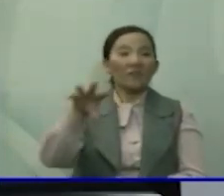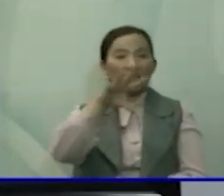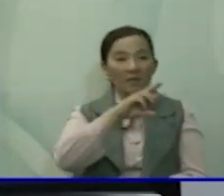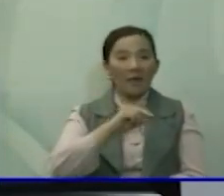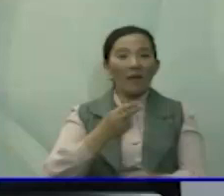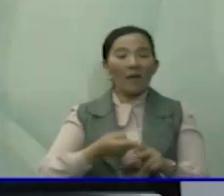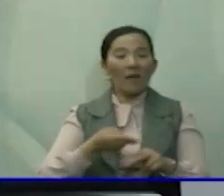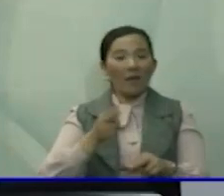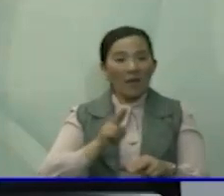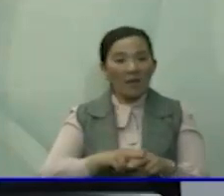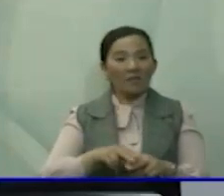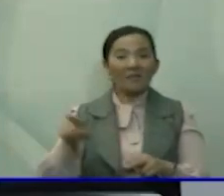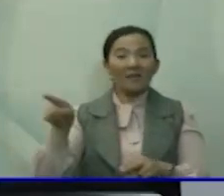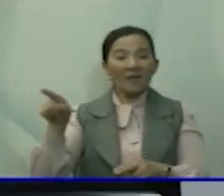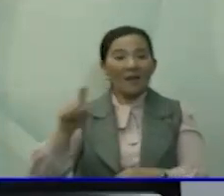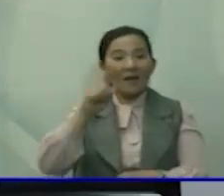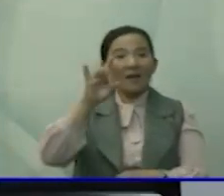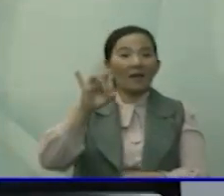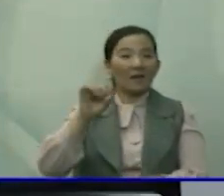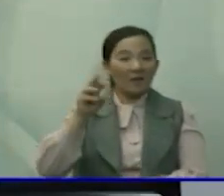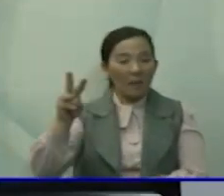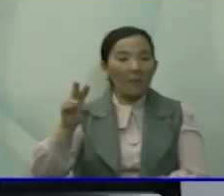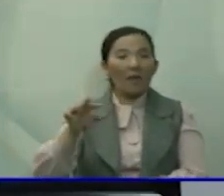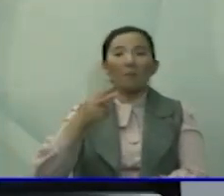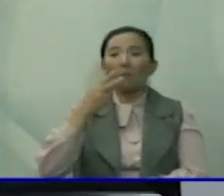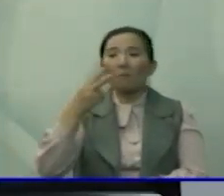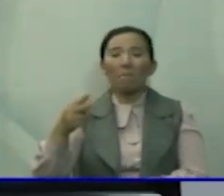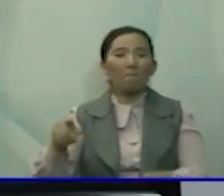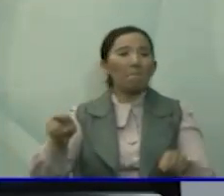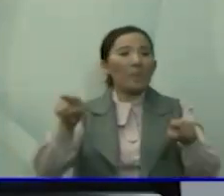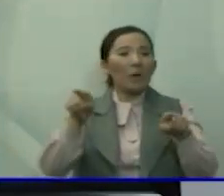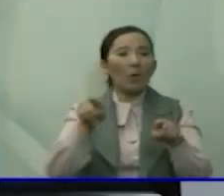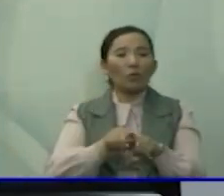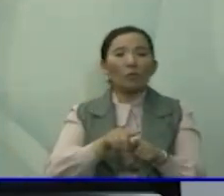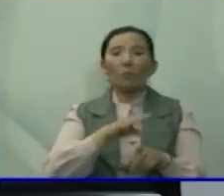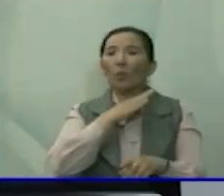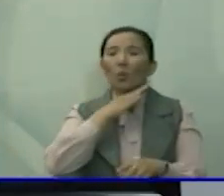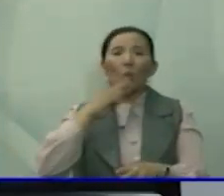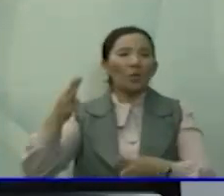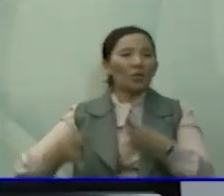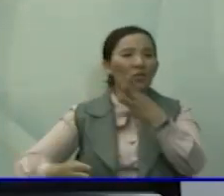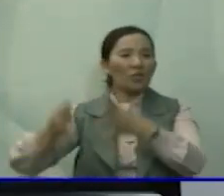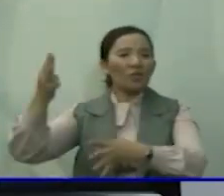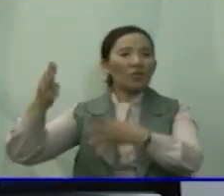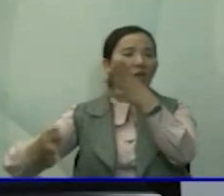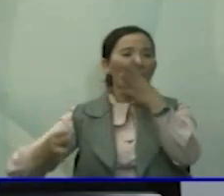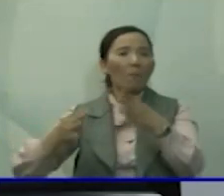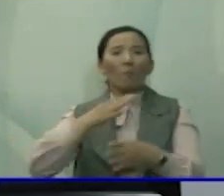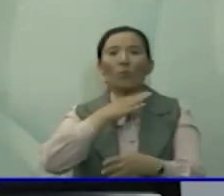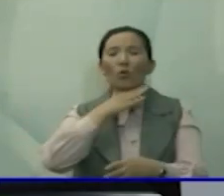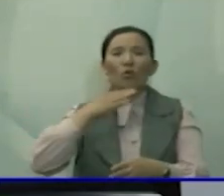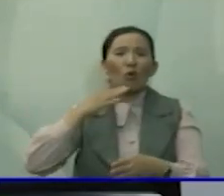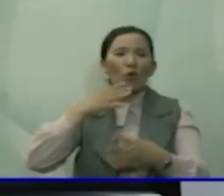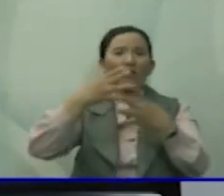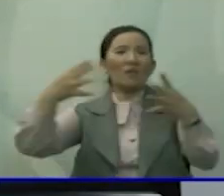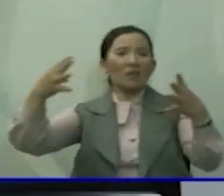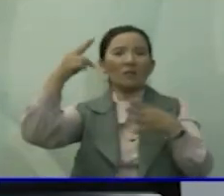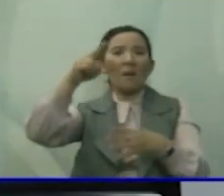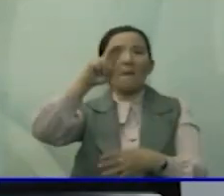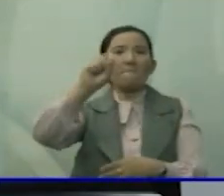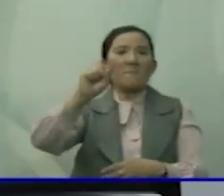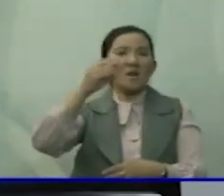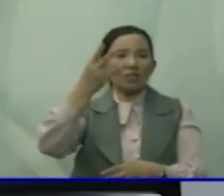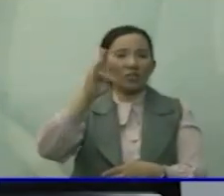буддийские храмы напоминают многоэтажные многоярусные башенки